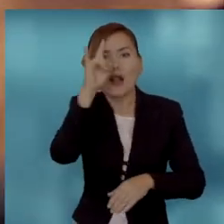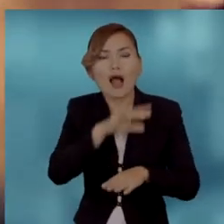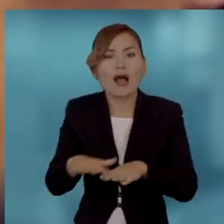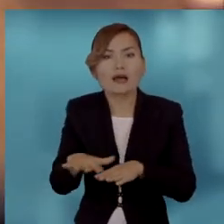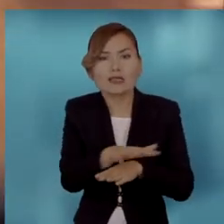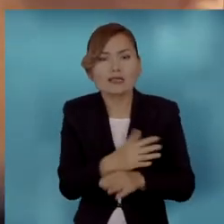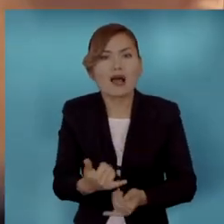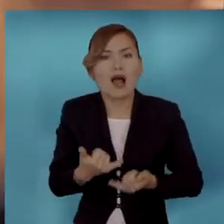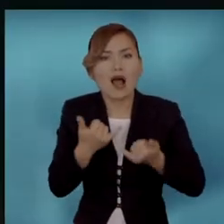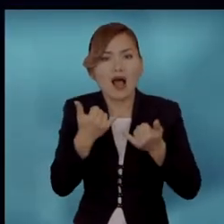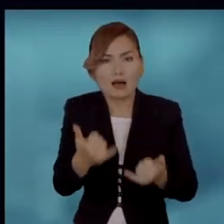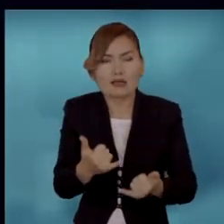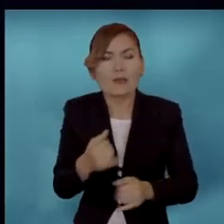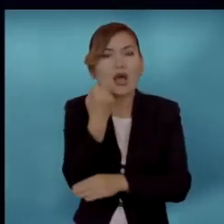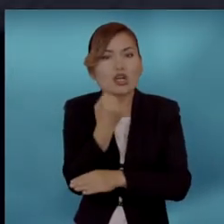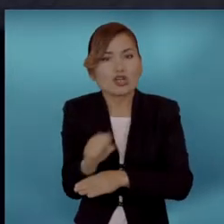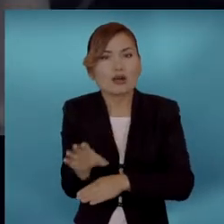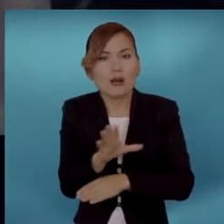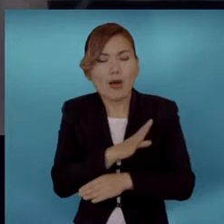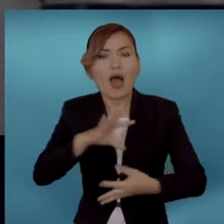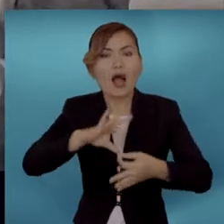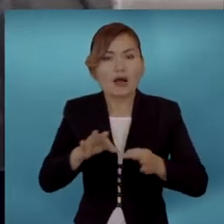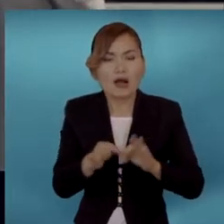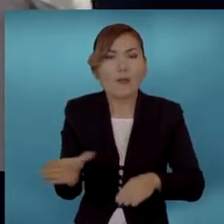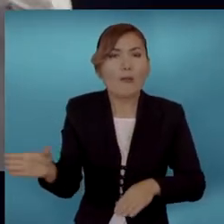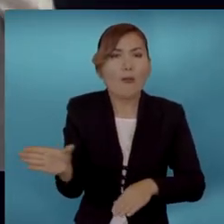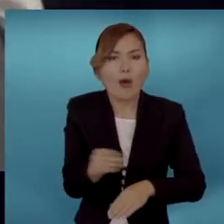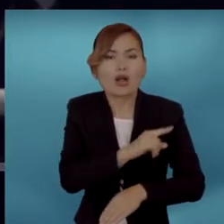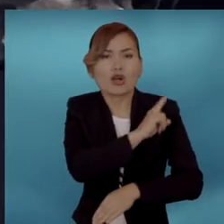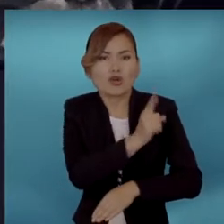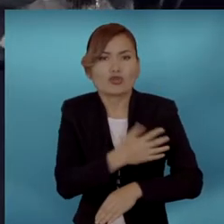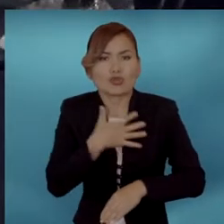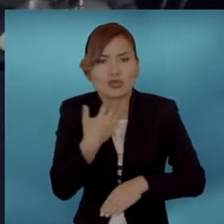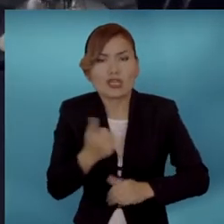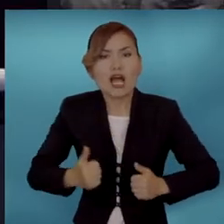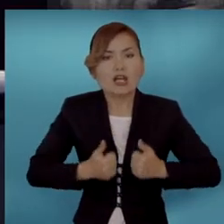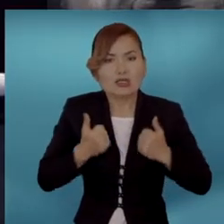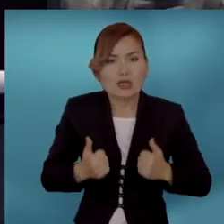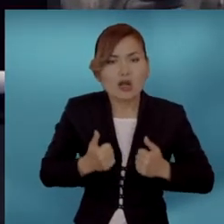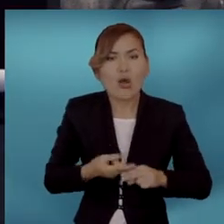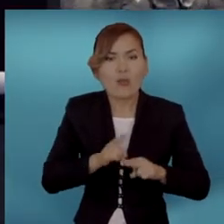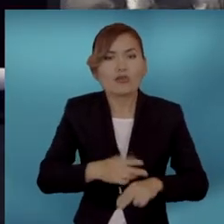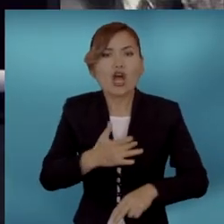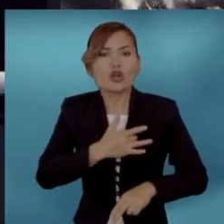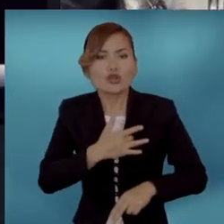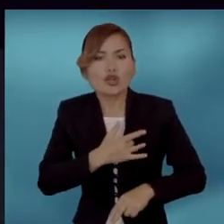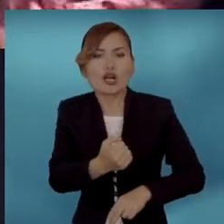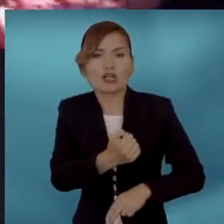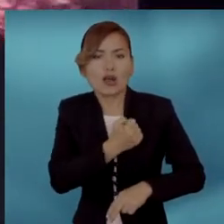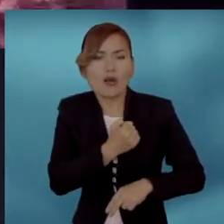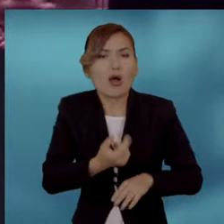Олимпиадада бар күшіңді салып тер төгесің, межелі сәтте жүрегің дүрсілдеп, бойыңды елің үшін мақтанышпен